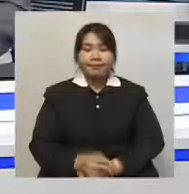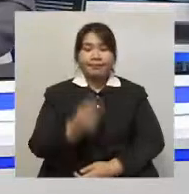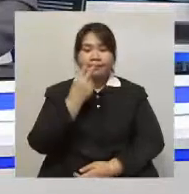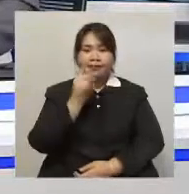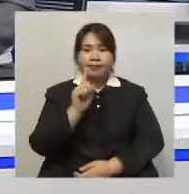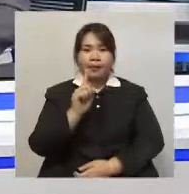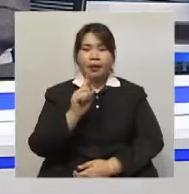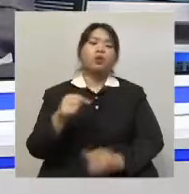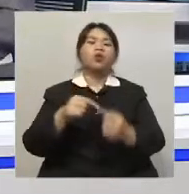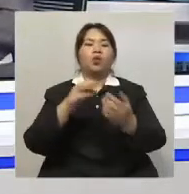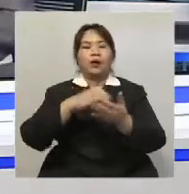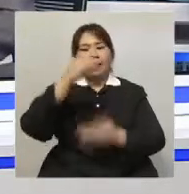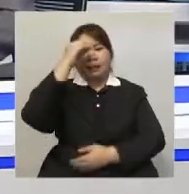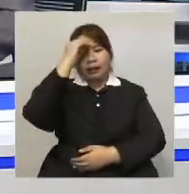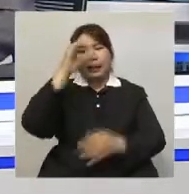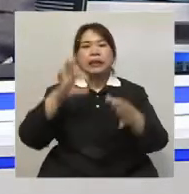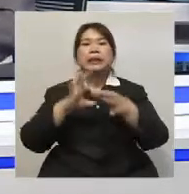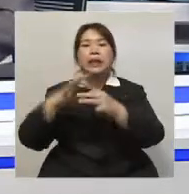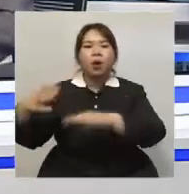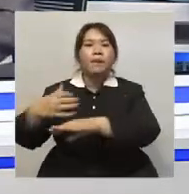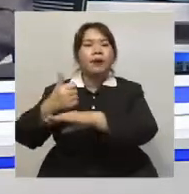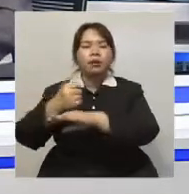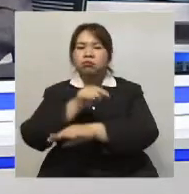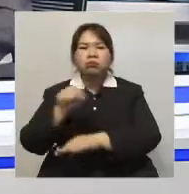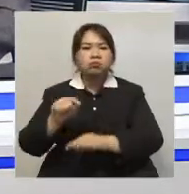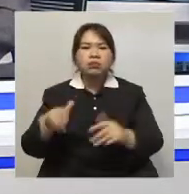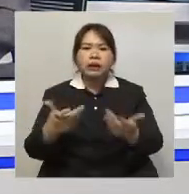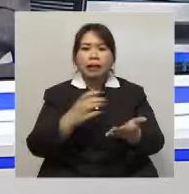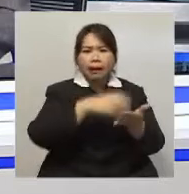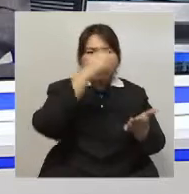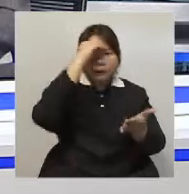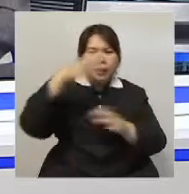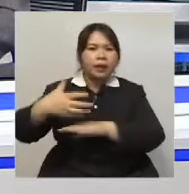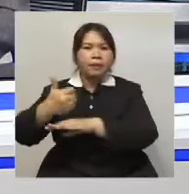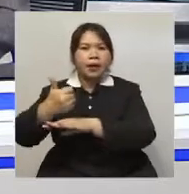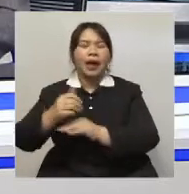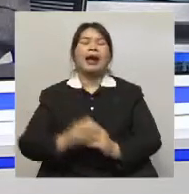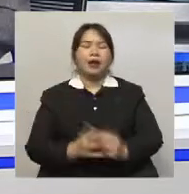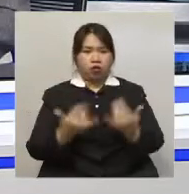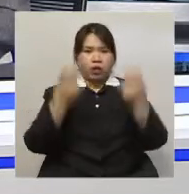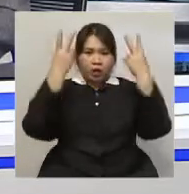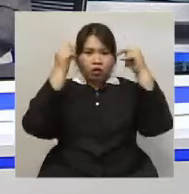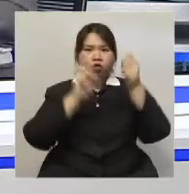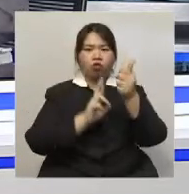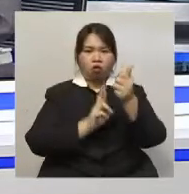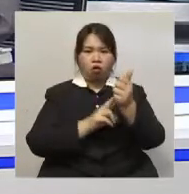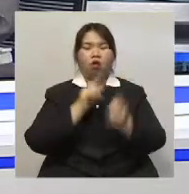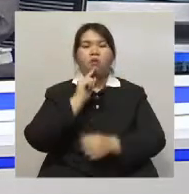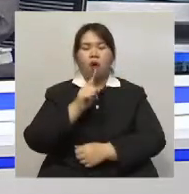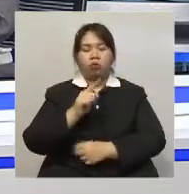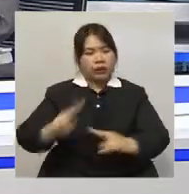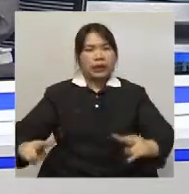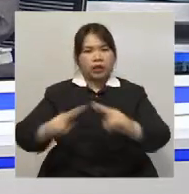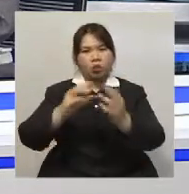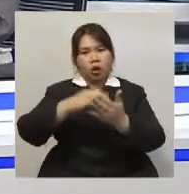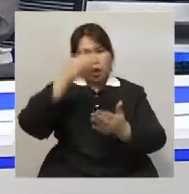มาดูกันที่เรื่องของการศึกษาที่เกี่ยวข้องกับการเมืองกันบ้างนะเกี่ยวข้องอย่างไรนะฮะเรื่องนี้รองนายกรัฐมนตรีครับก็มีการสั่งให้กระทรวงศึกษาธิการครับศึกษ